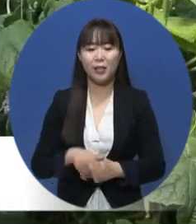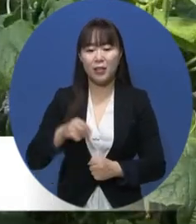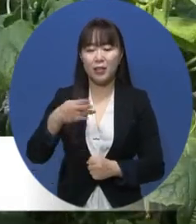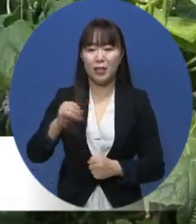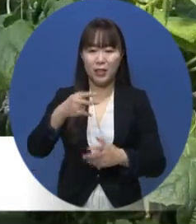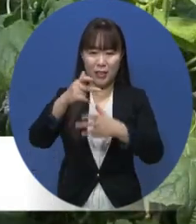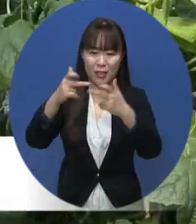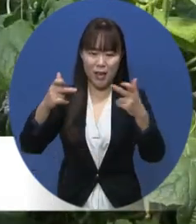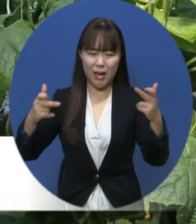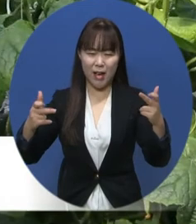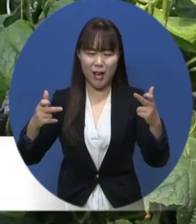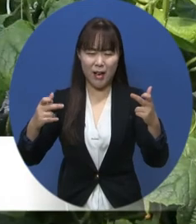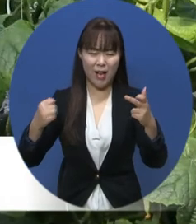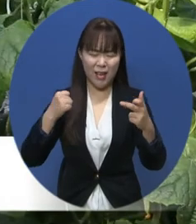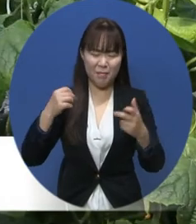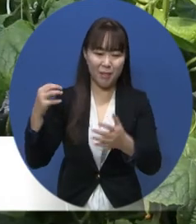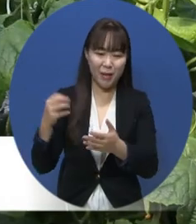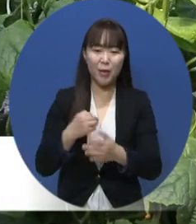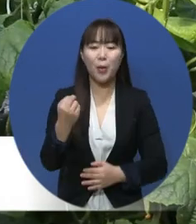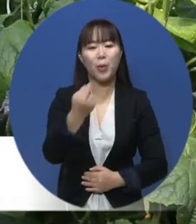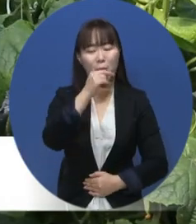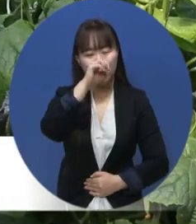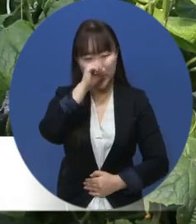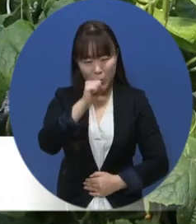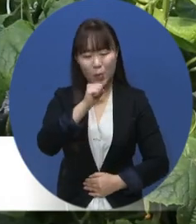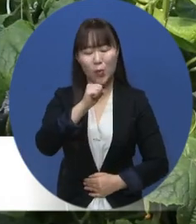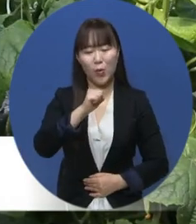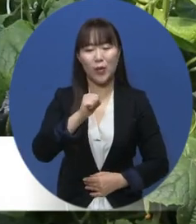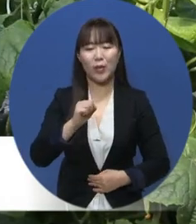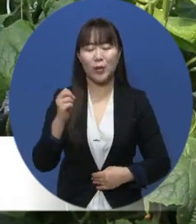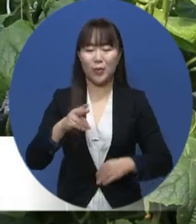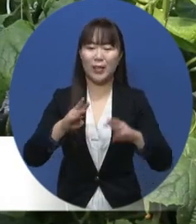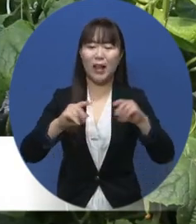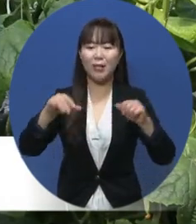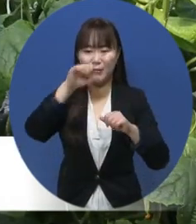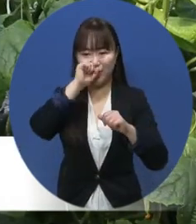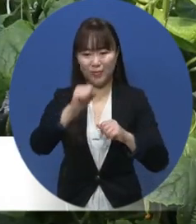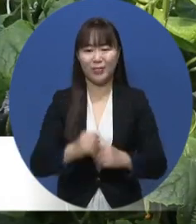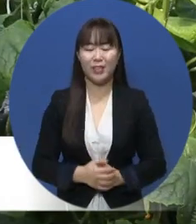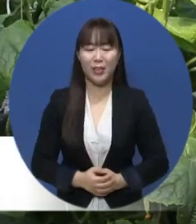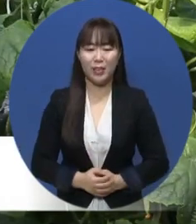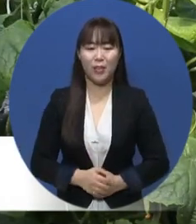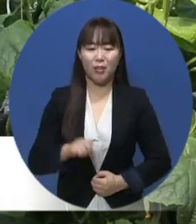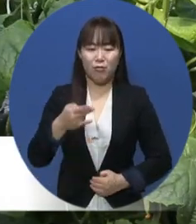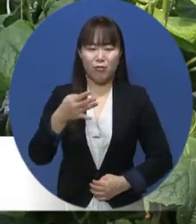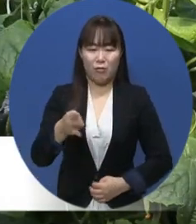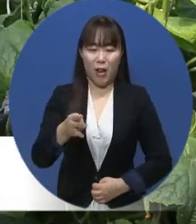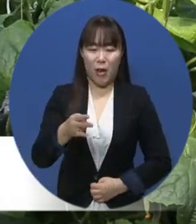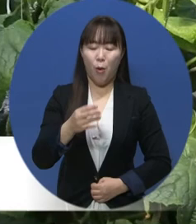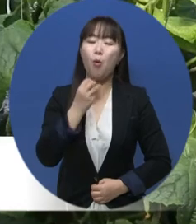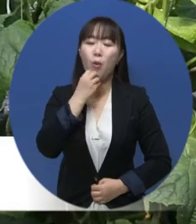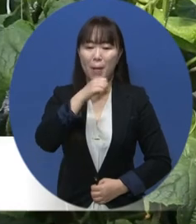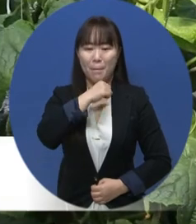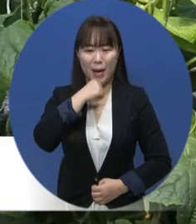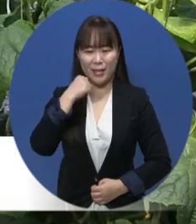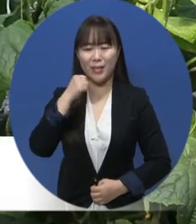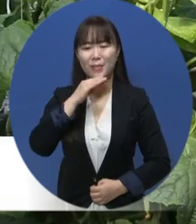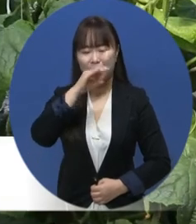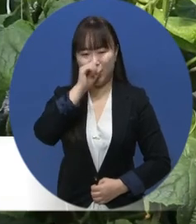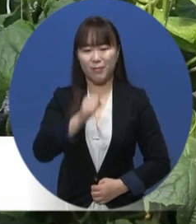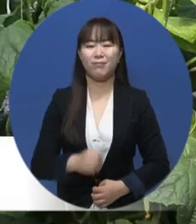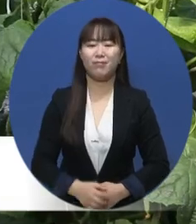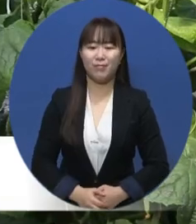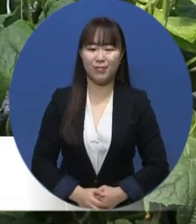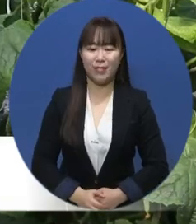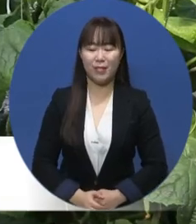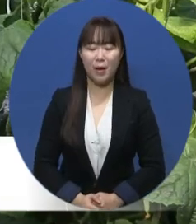지리산 전지를 받아서 하여튼 공기도 좋고 토양이 좋습니다. 그래서 구례오이가 맛이 양 좋아요.